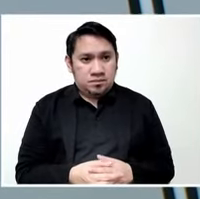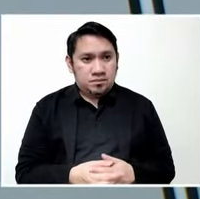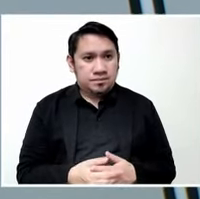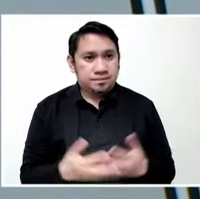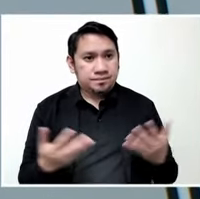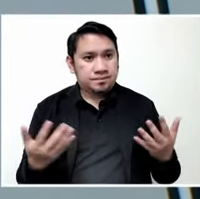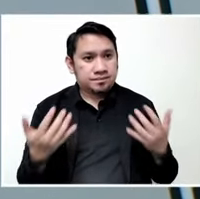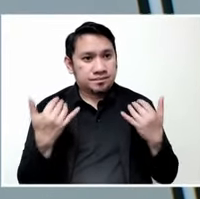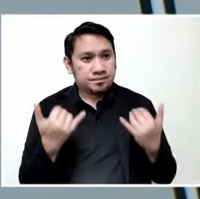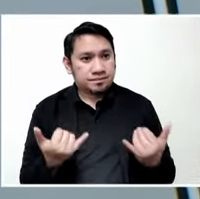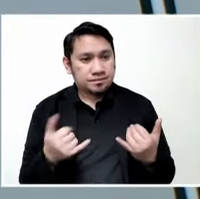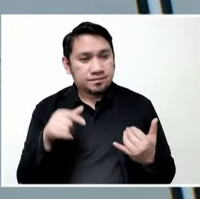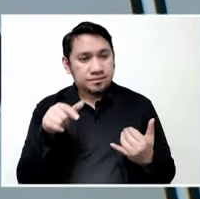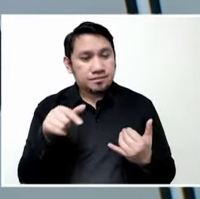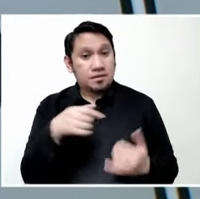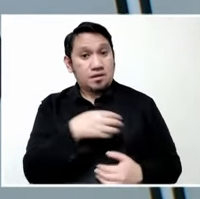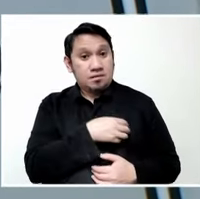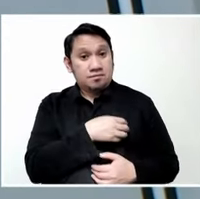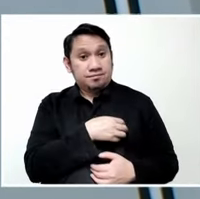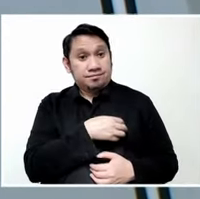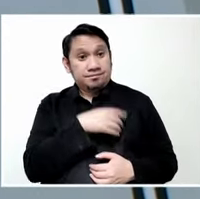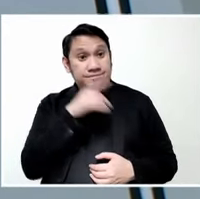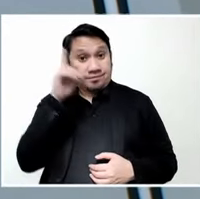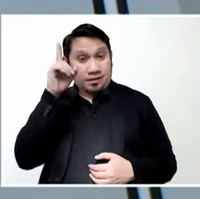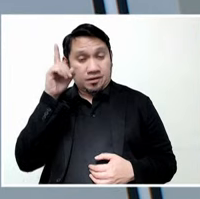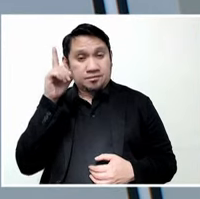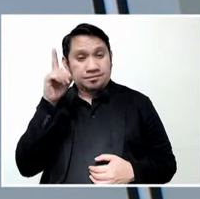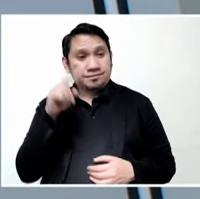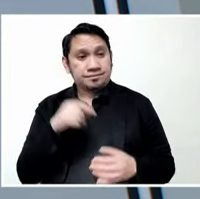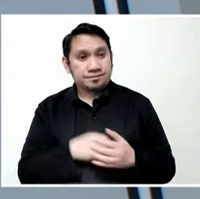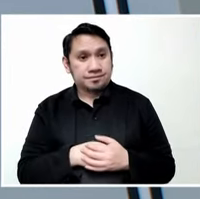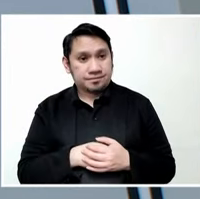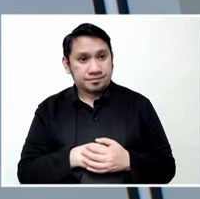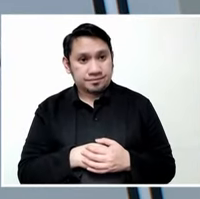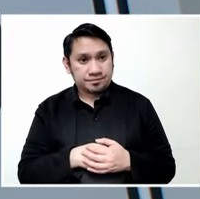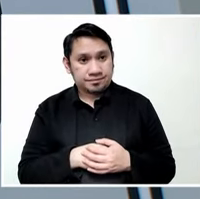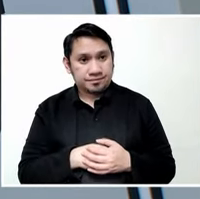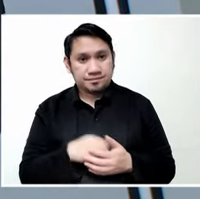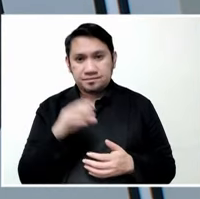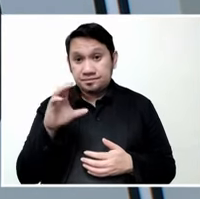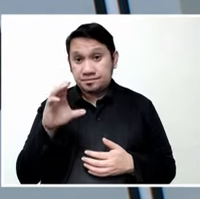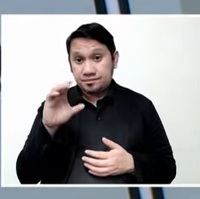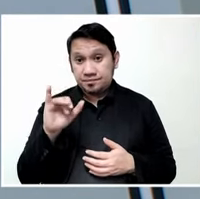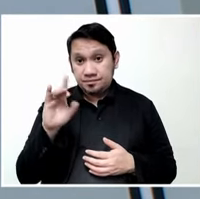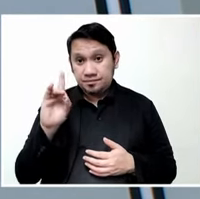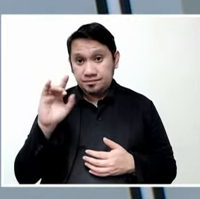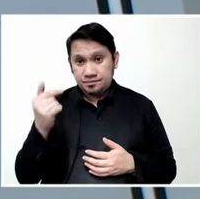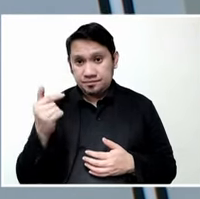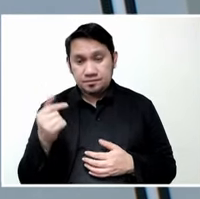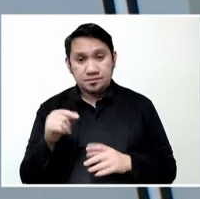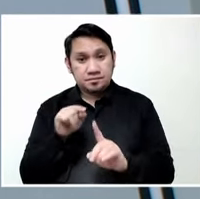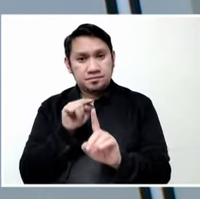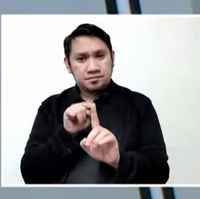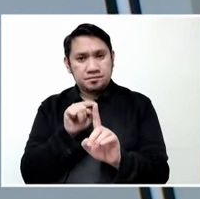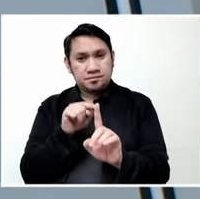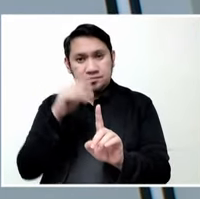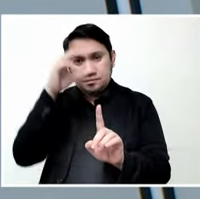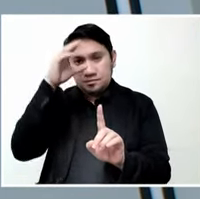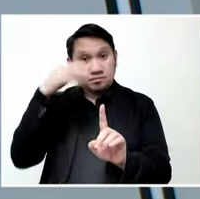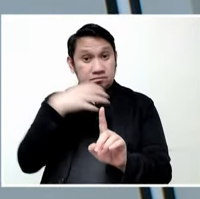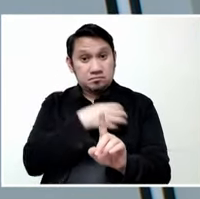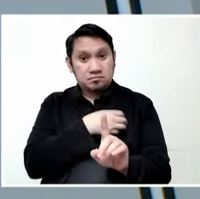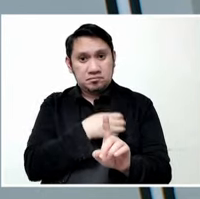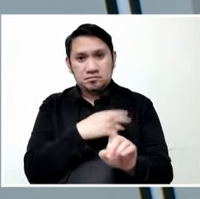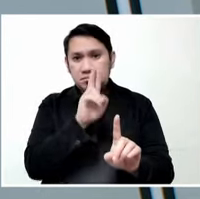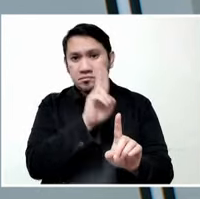Naaresto po naman ang PNP Criminal Investigation and Detection Group o CIDG. Ang pulis na umunoy ginagamit na